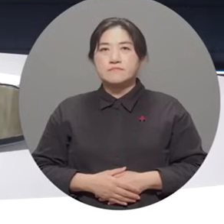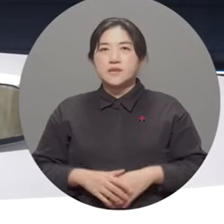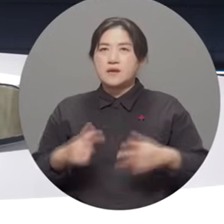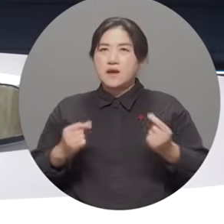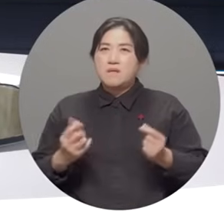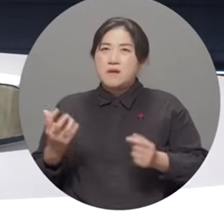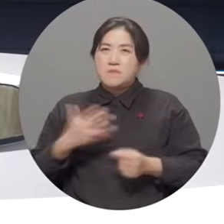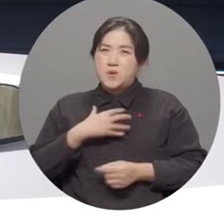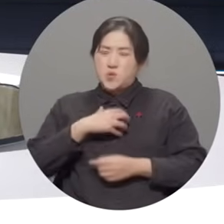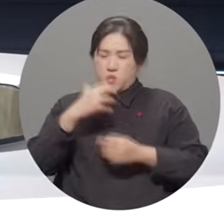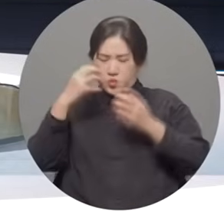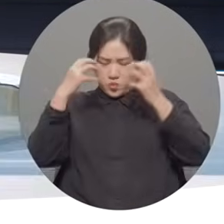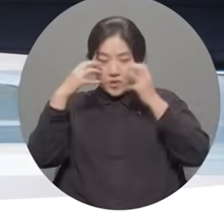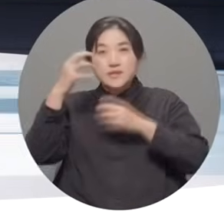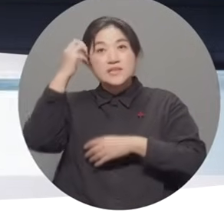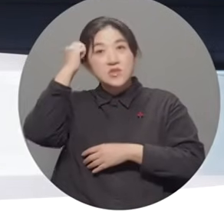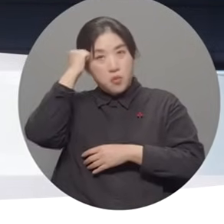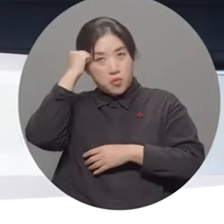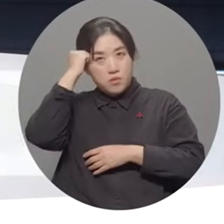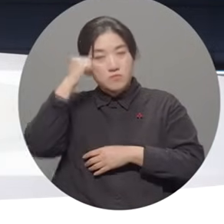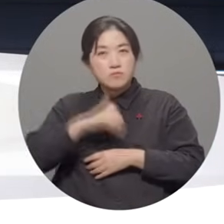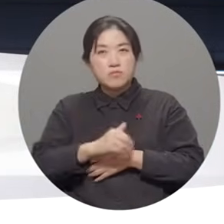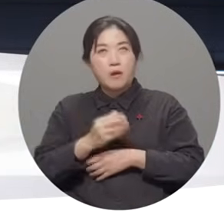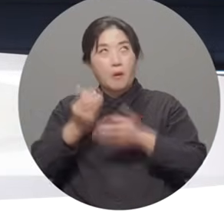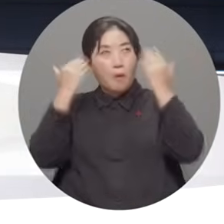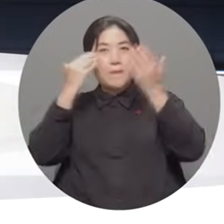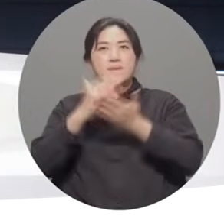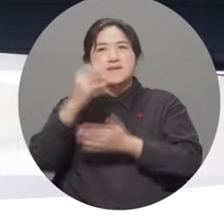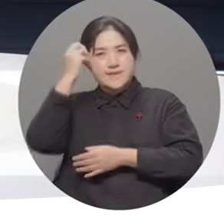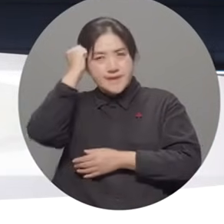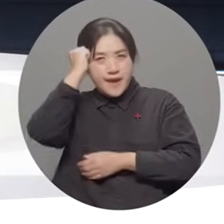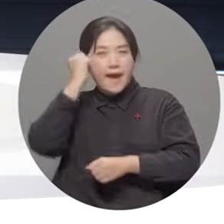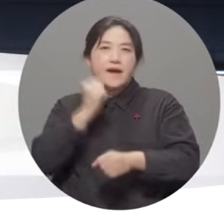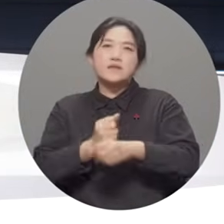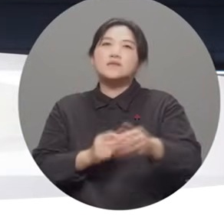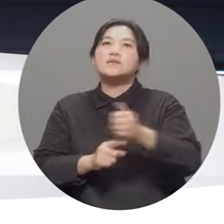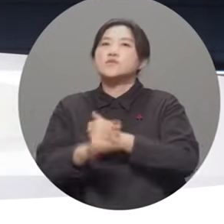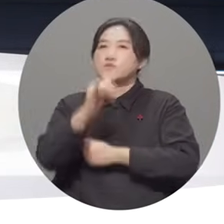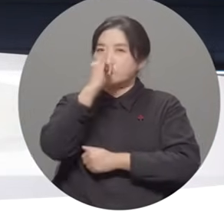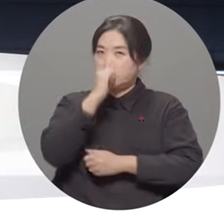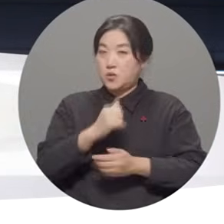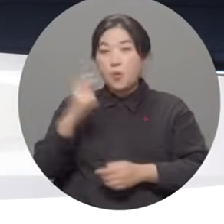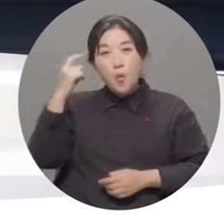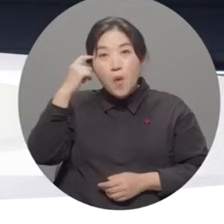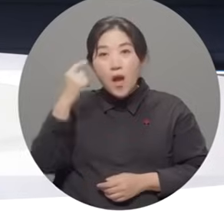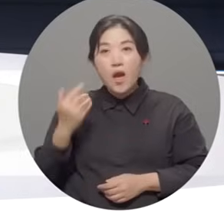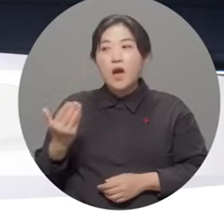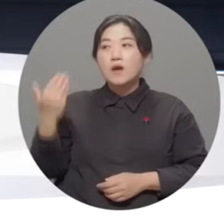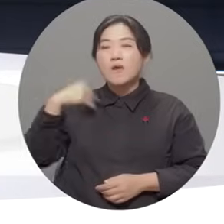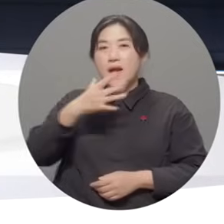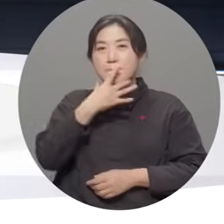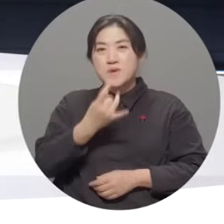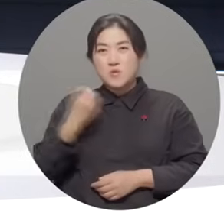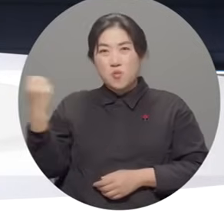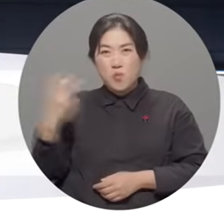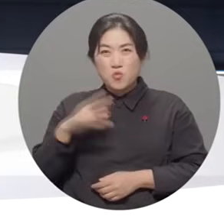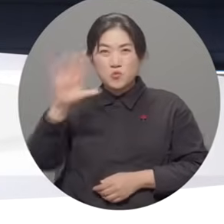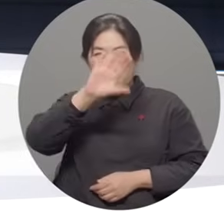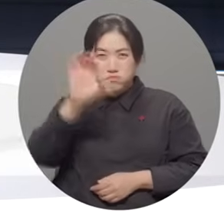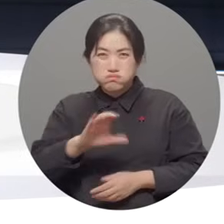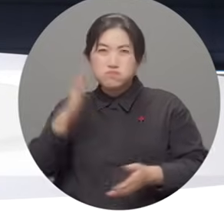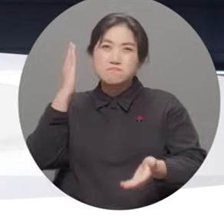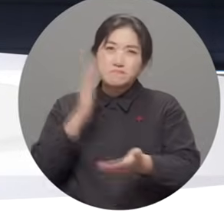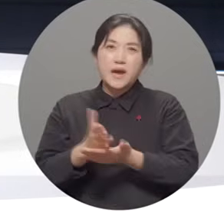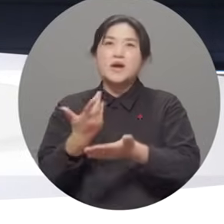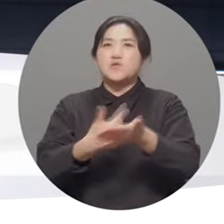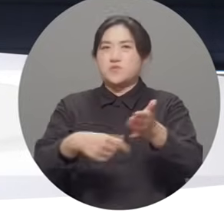이렇게 아프고 고통스러운 기억일수록 우리가 잊지 말아야 할 이유가 있습니다. 어제의 비극을 오늘 되풀이하지 않기